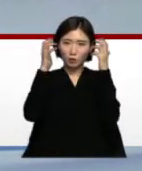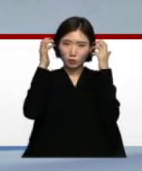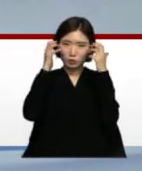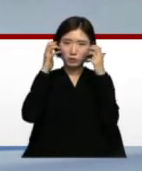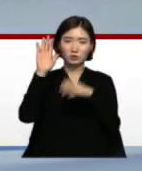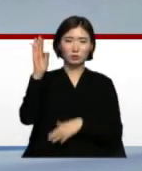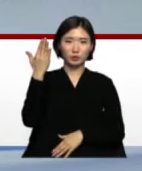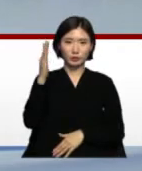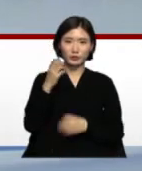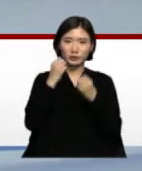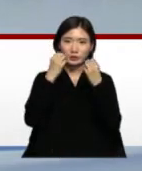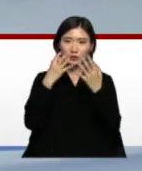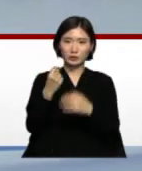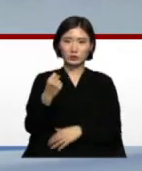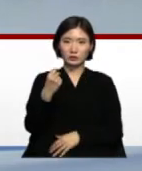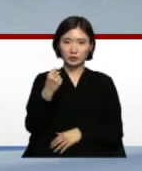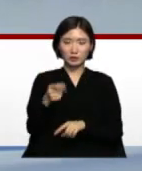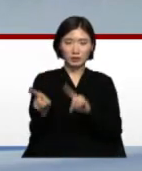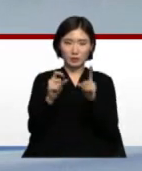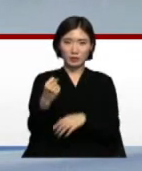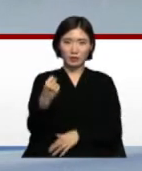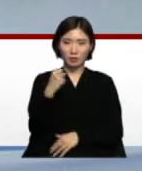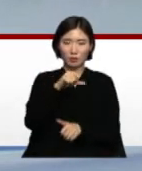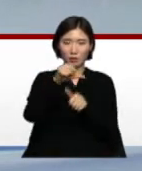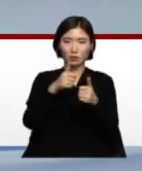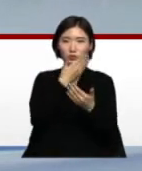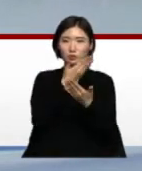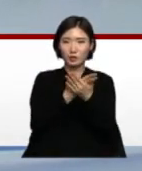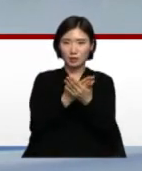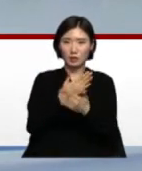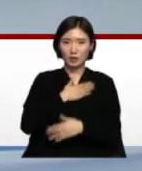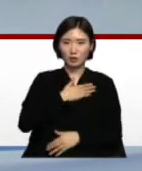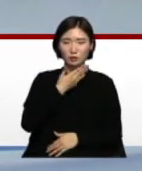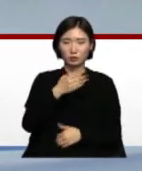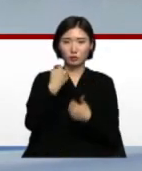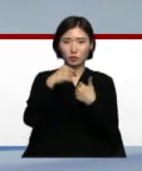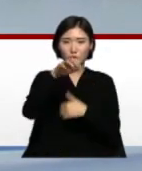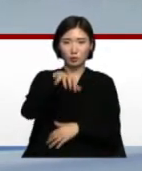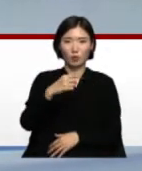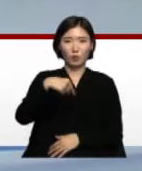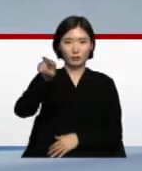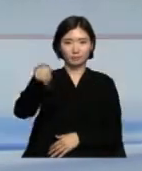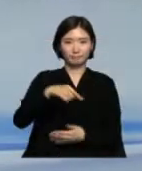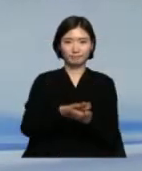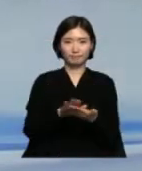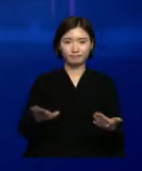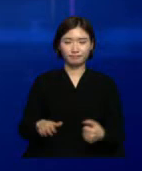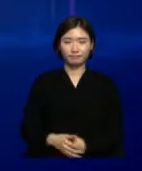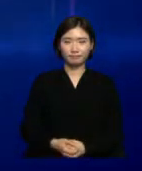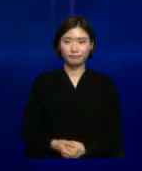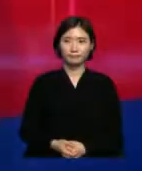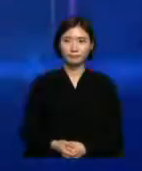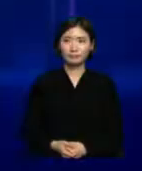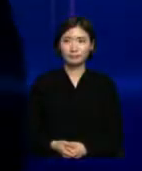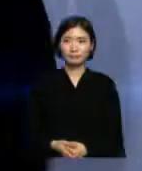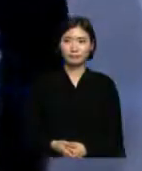요즘, 신재생 에너지와 환경의 소중함을 가르쳐주는 교육 현장에 박영찬 기자가 다녀왔습니다.